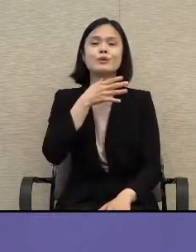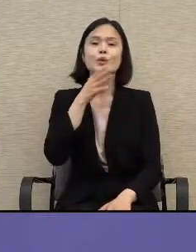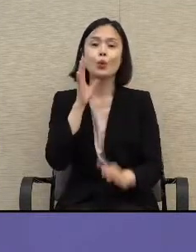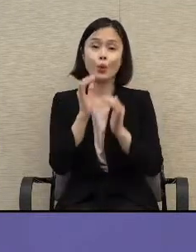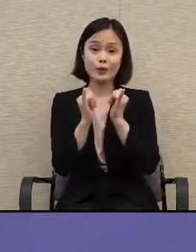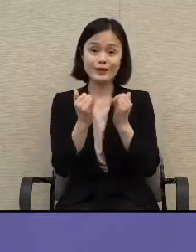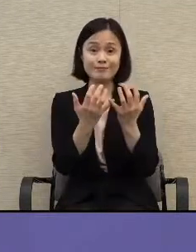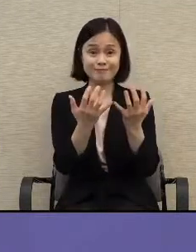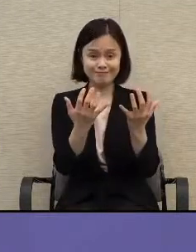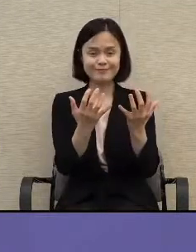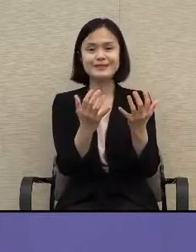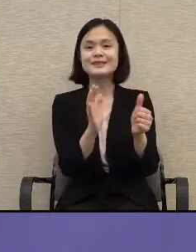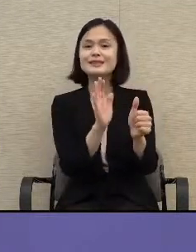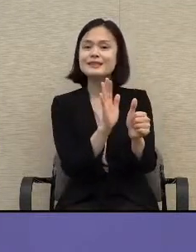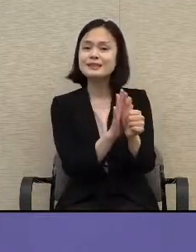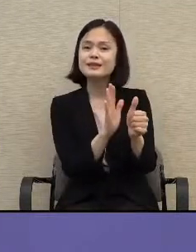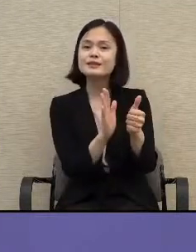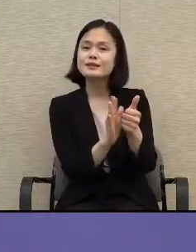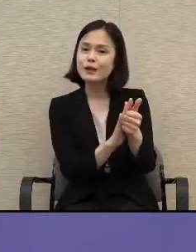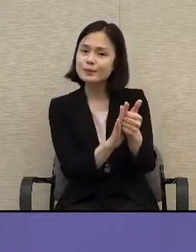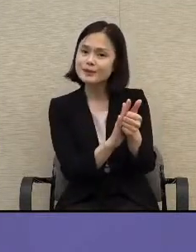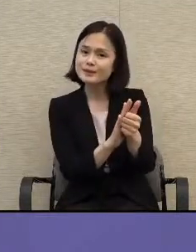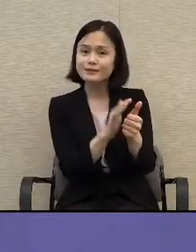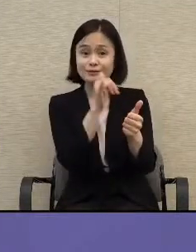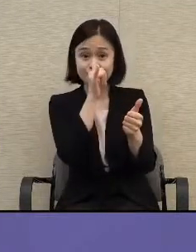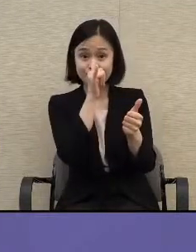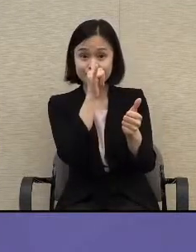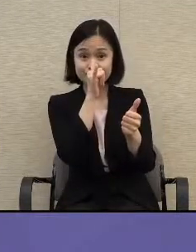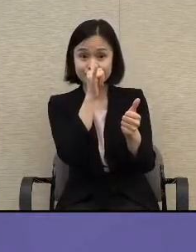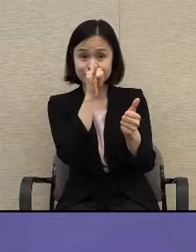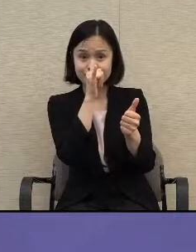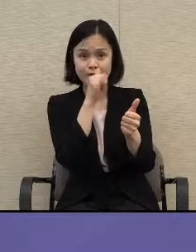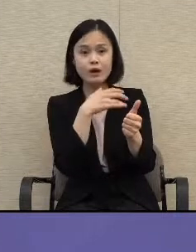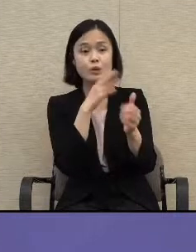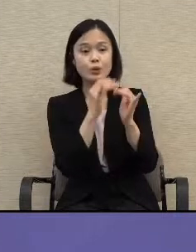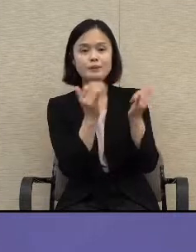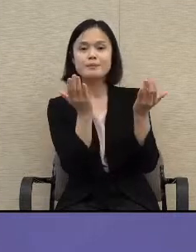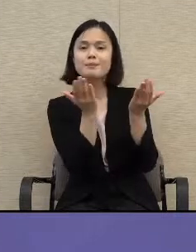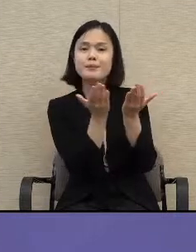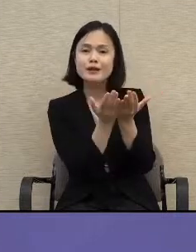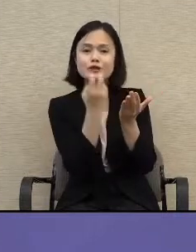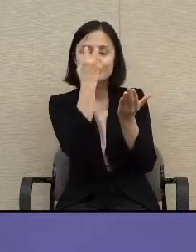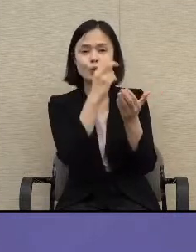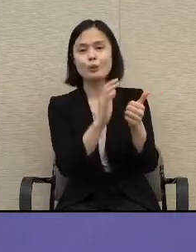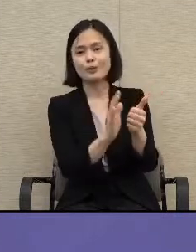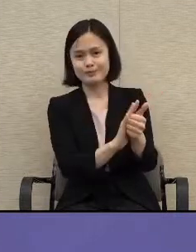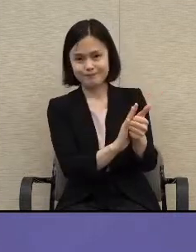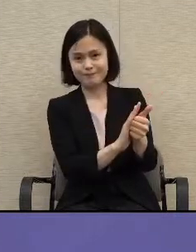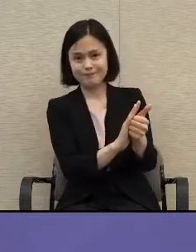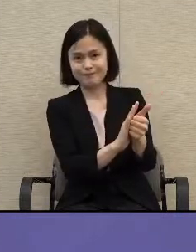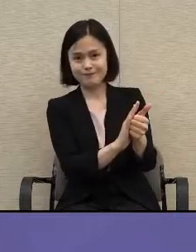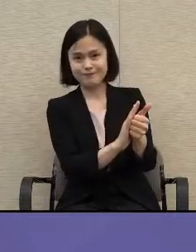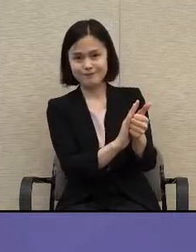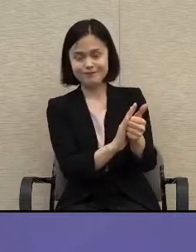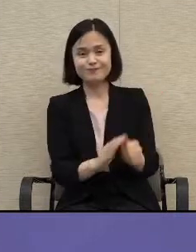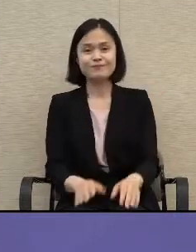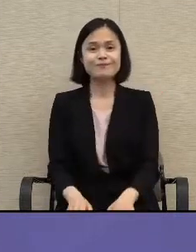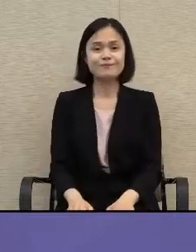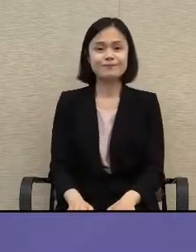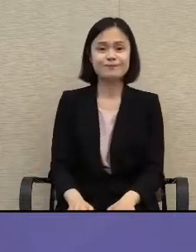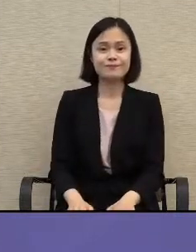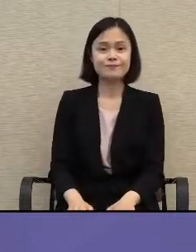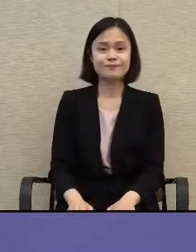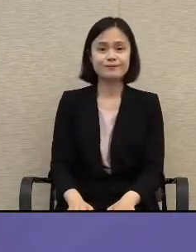사업들이 지역사회에서 많이 시도가 되고 있습니다. 노인 맞춤 돌봄 서비스라는 것이 현재 진행이 되고 있고 지자체 단위에서,